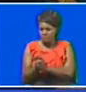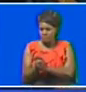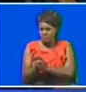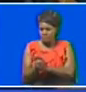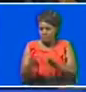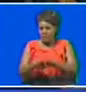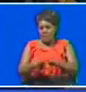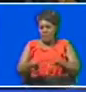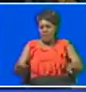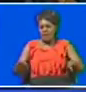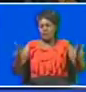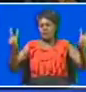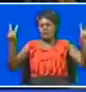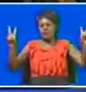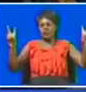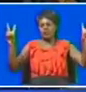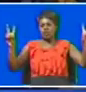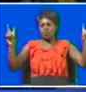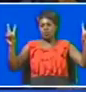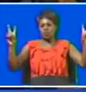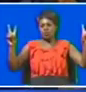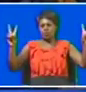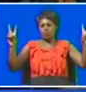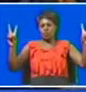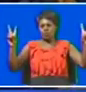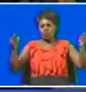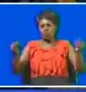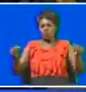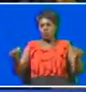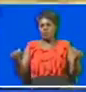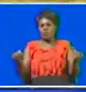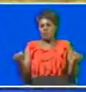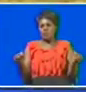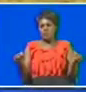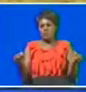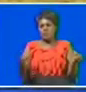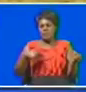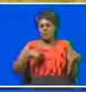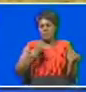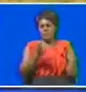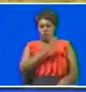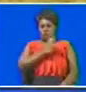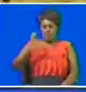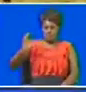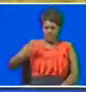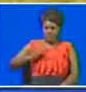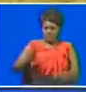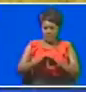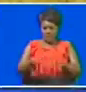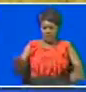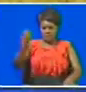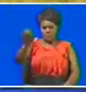ni hili jinamizi la ardhi lipate suluhisho. Mimi niko katika kamati ile ya ardhi ya